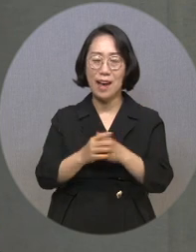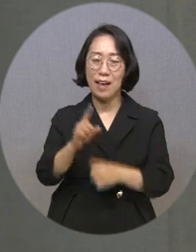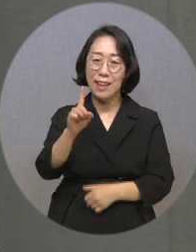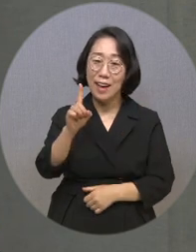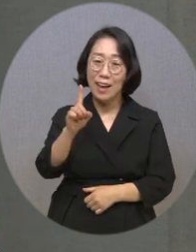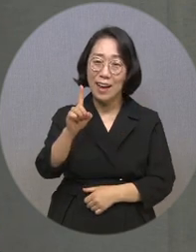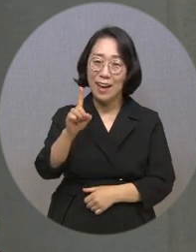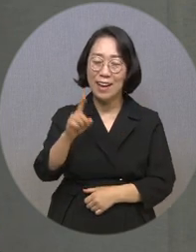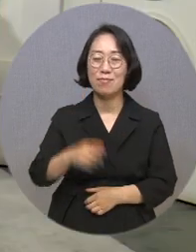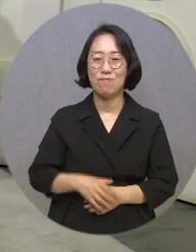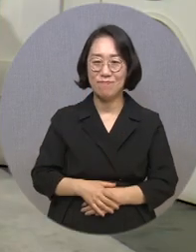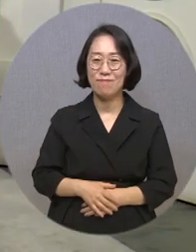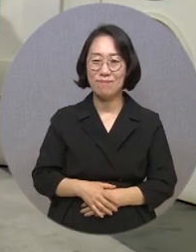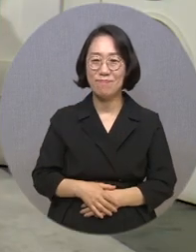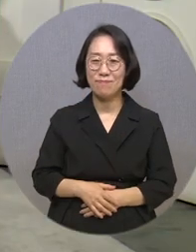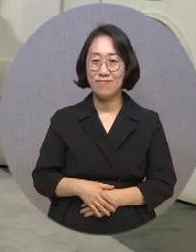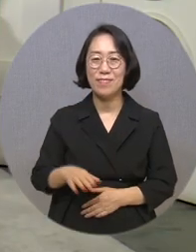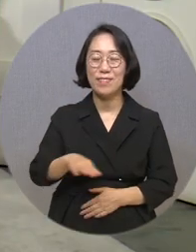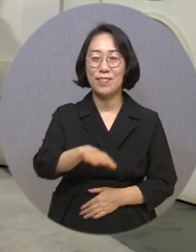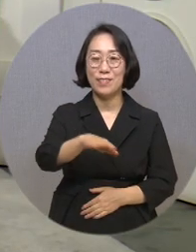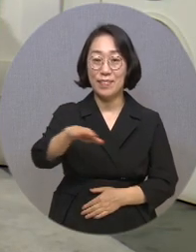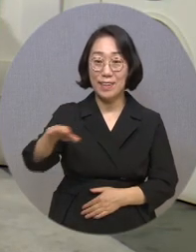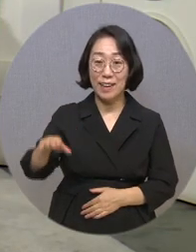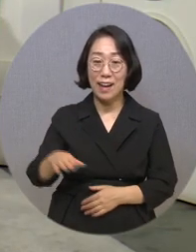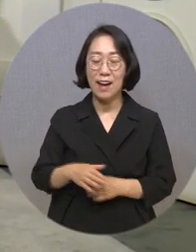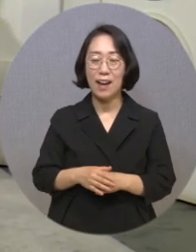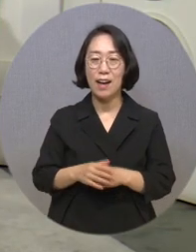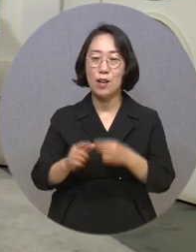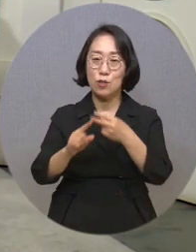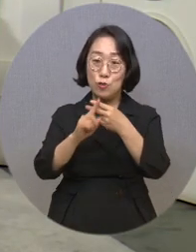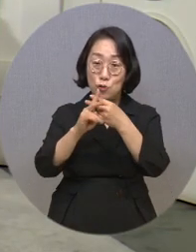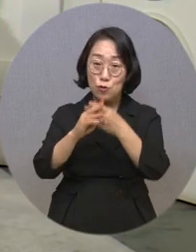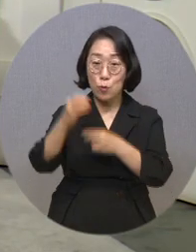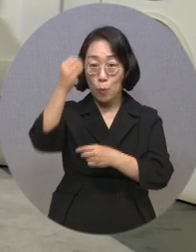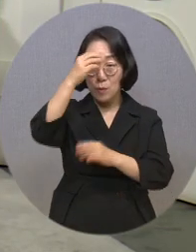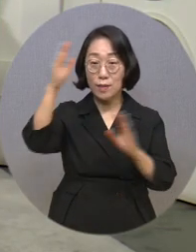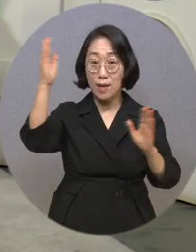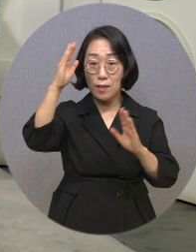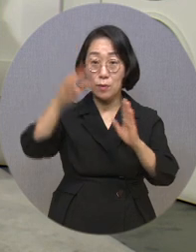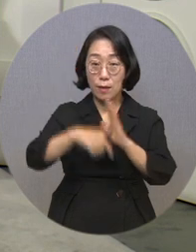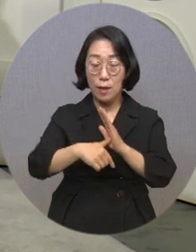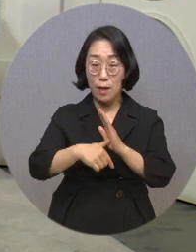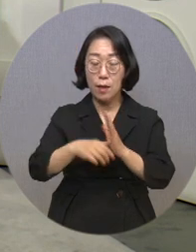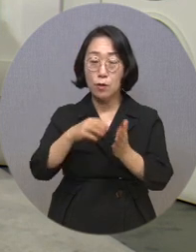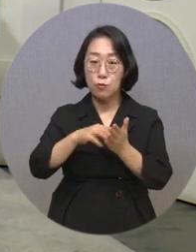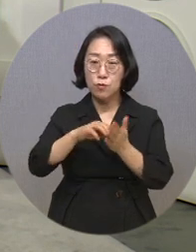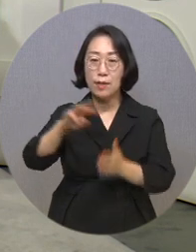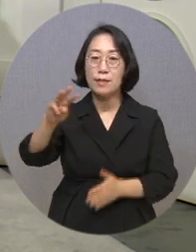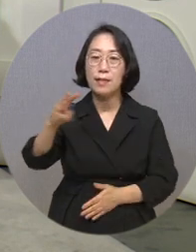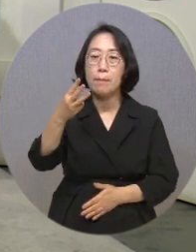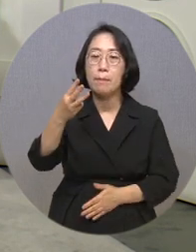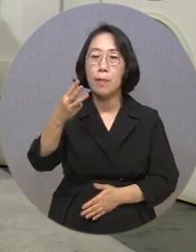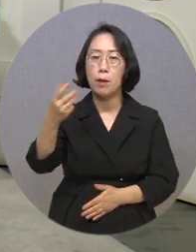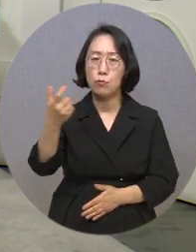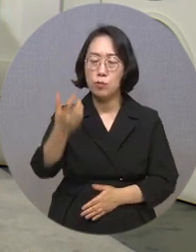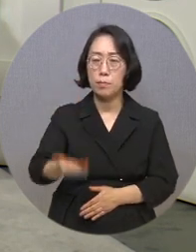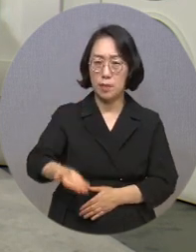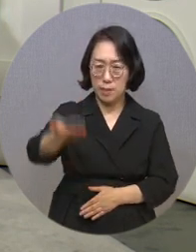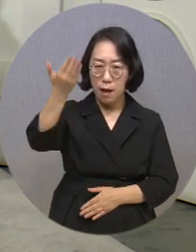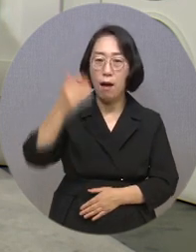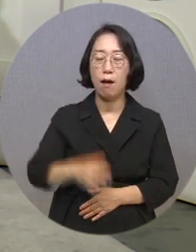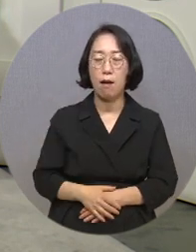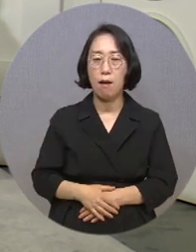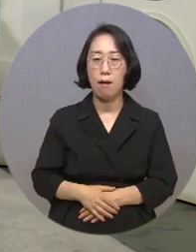편 정도 될까요? 그런데 네. 우리가 초중고등학교 때 나오는 네. 시가 한 360편이 더 돼요. 그렇죠.